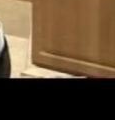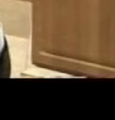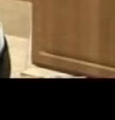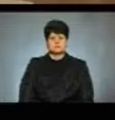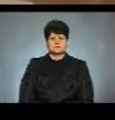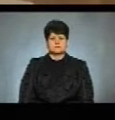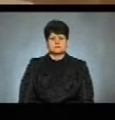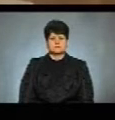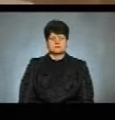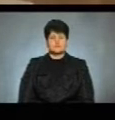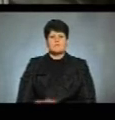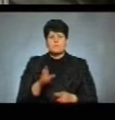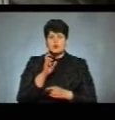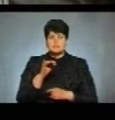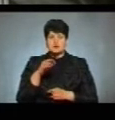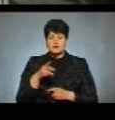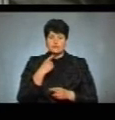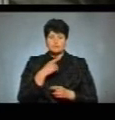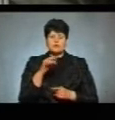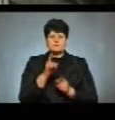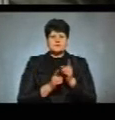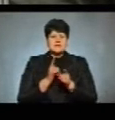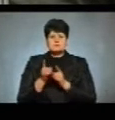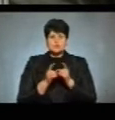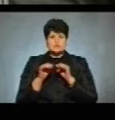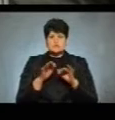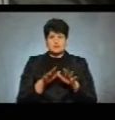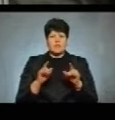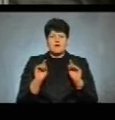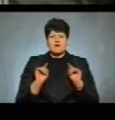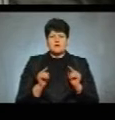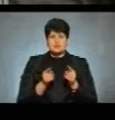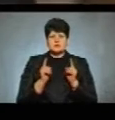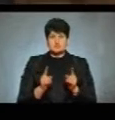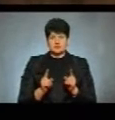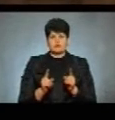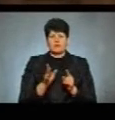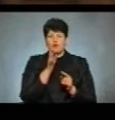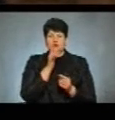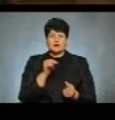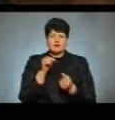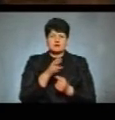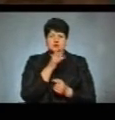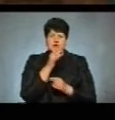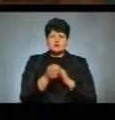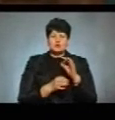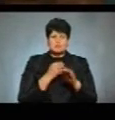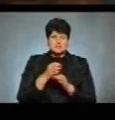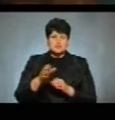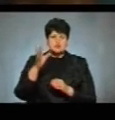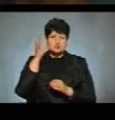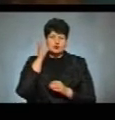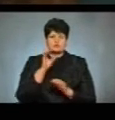Борис Майка клопотав про зміну запобіжного заходу на арешт лише у певні години доби. Заслухавши аргументи сторін,